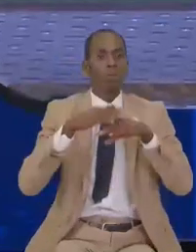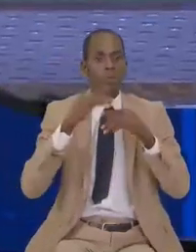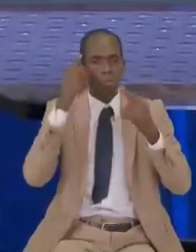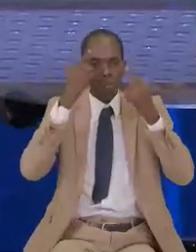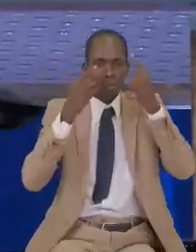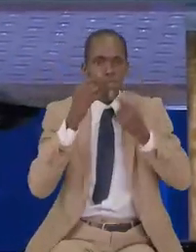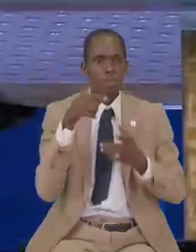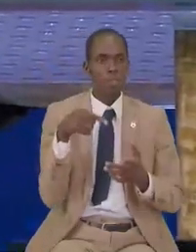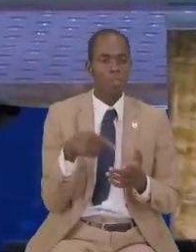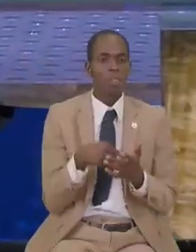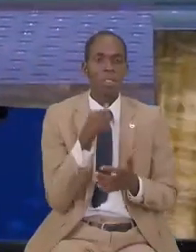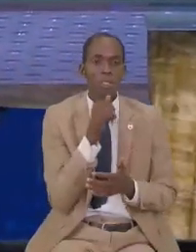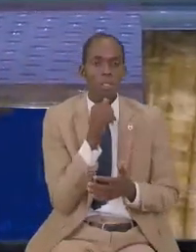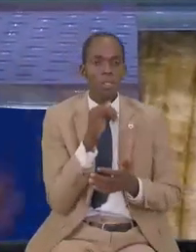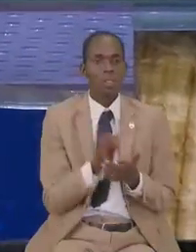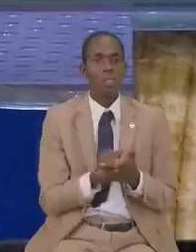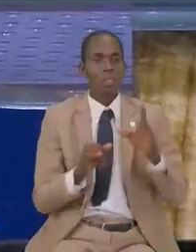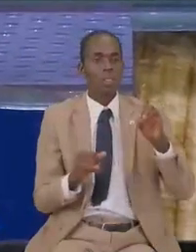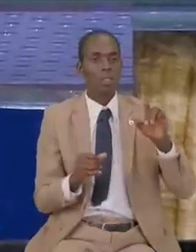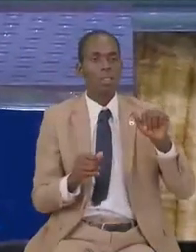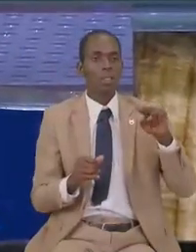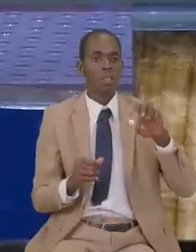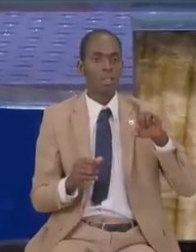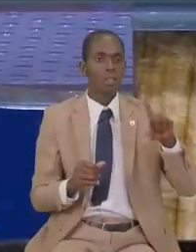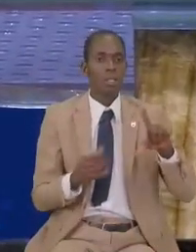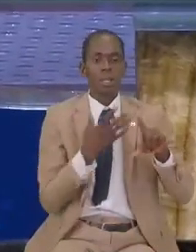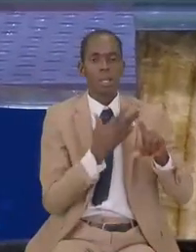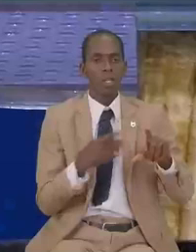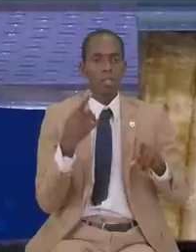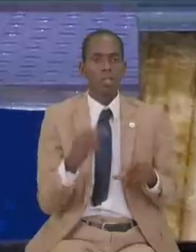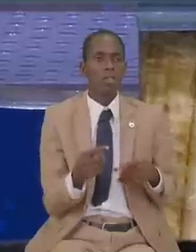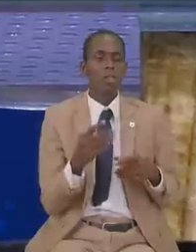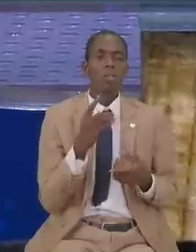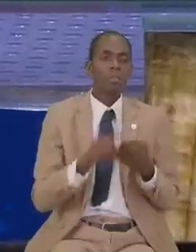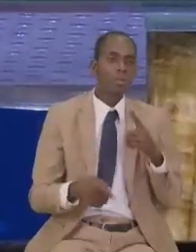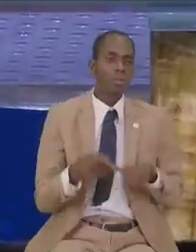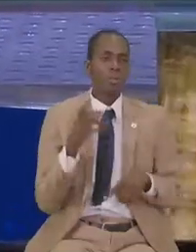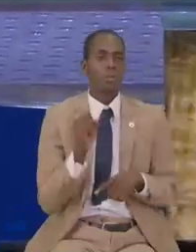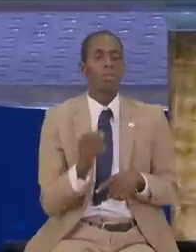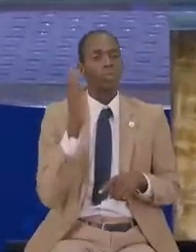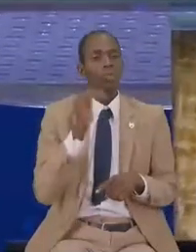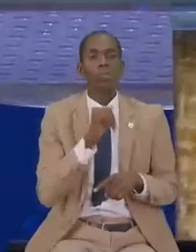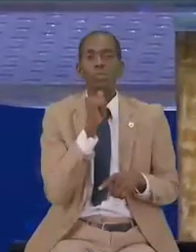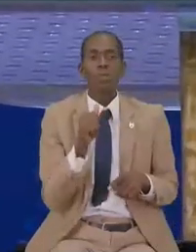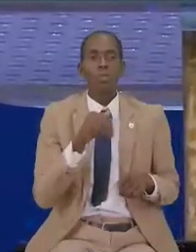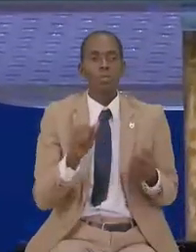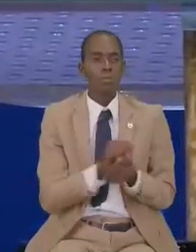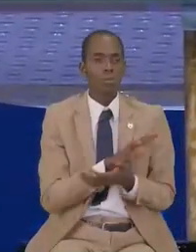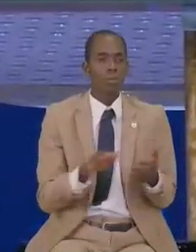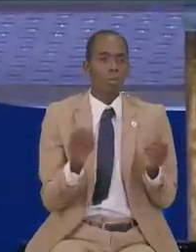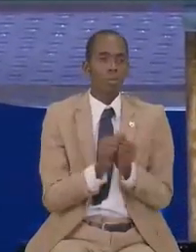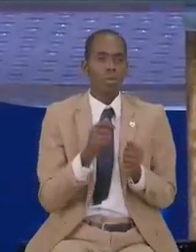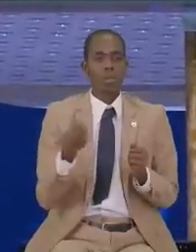pas périr Daniel et ses compagnons avec le reste des sages